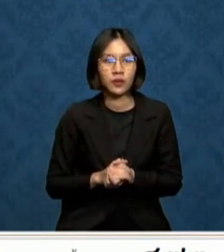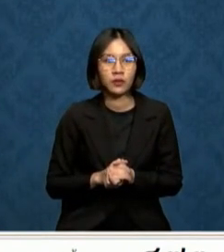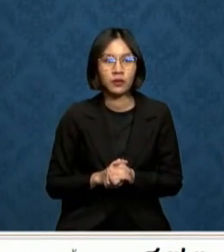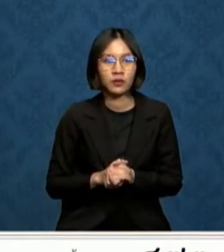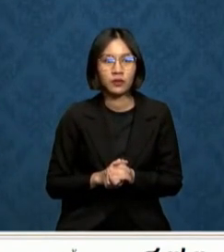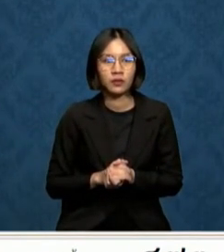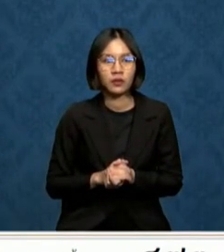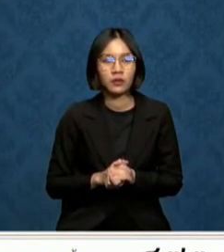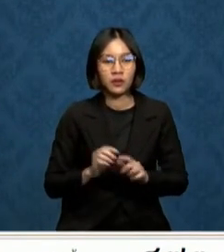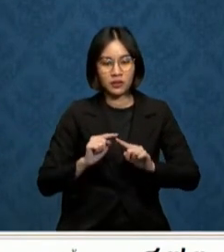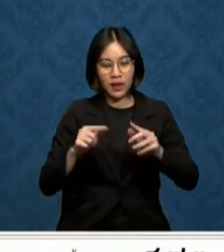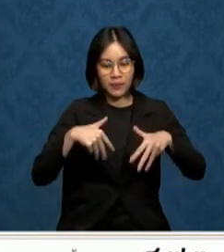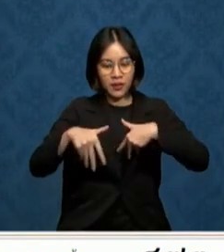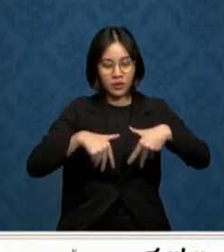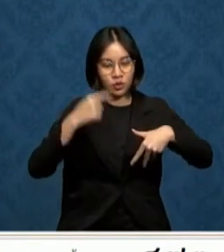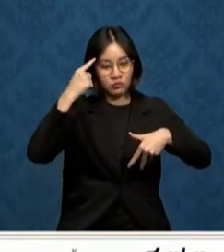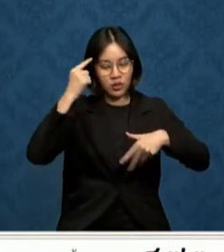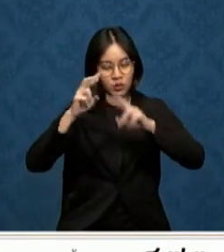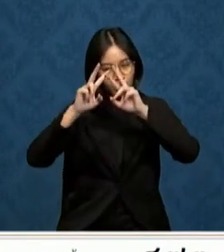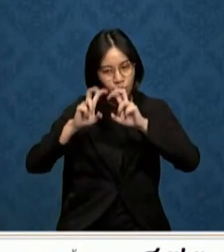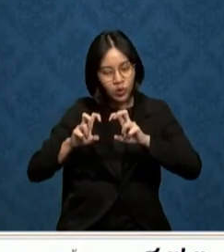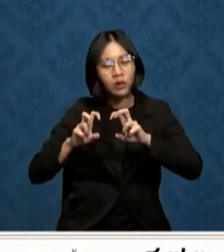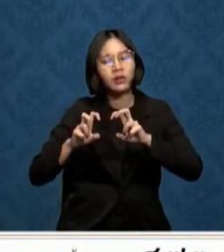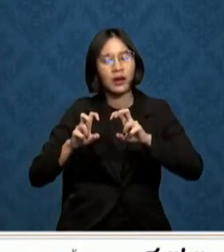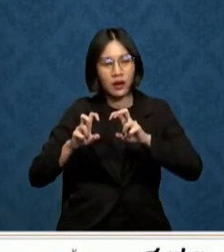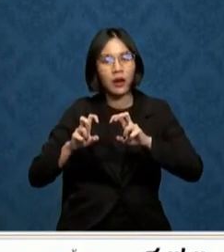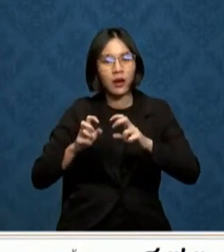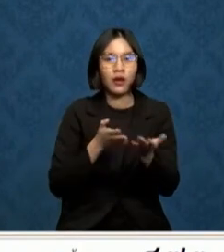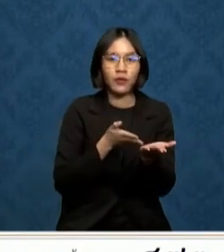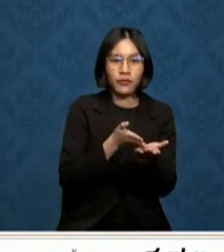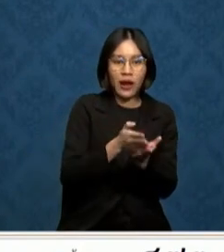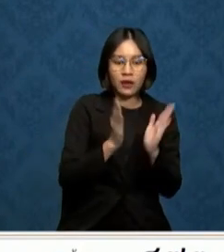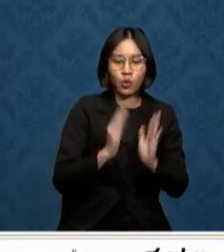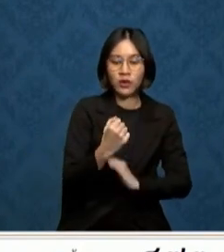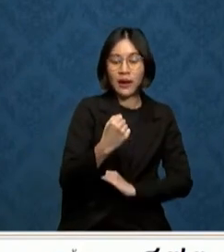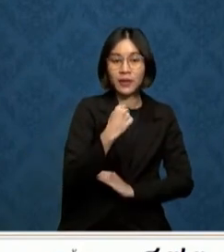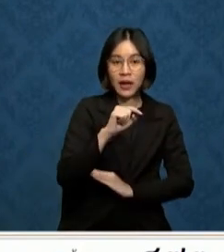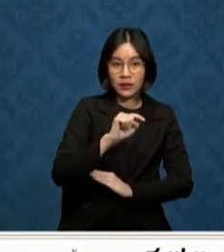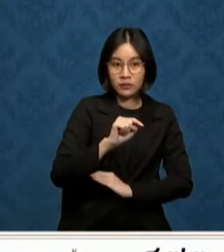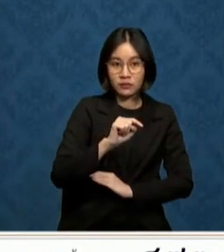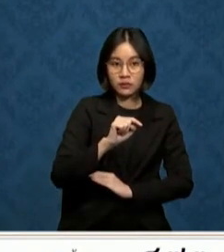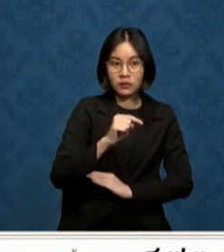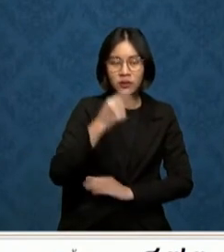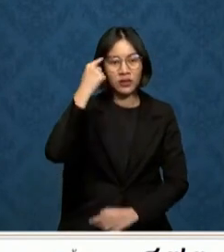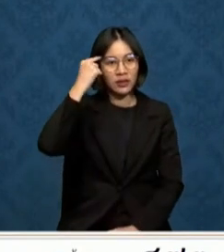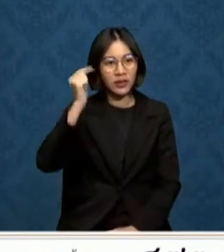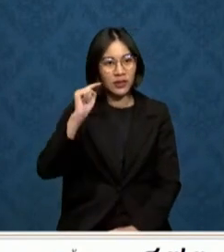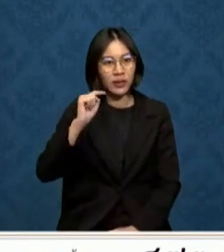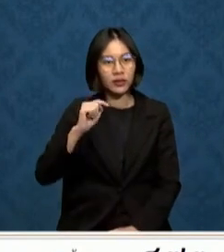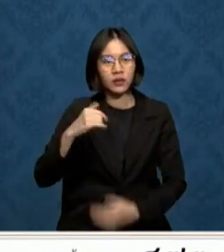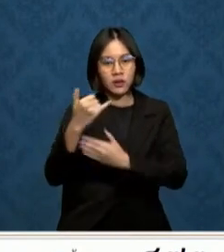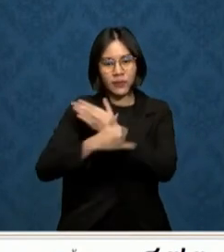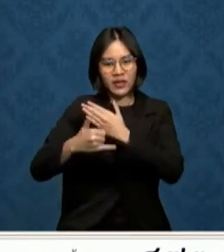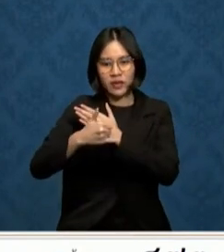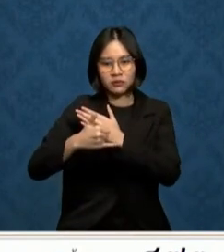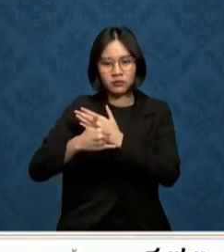นเขาสำนึกแล้วก็เข้าใจว่าฝ่ายผู้มีอำนาจเองก็สำนึกว่าประเทศจะอยู่เช่นนี้